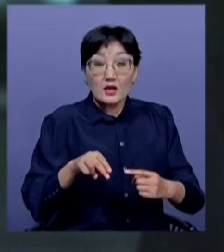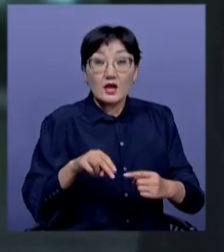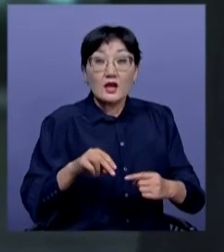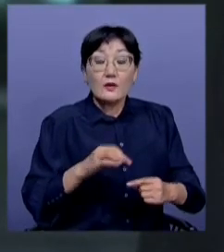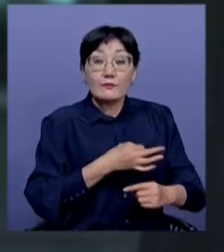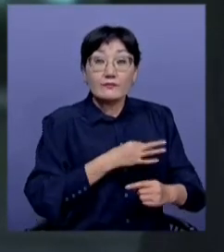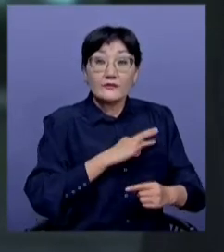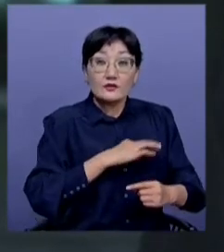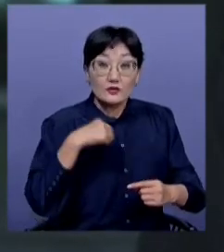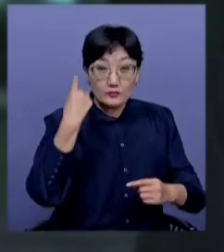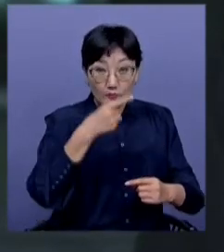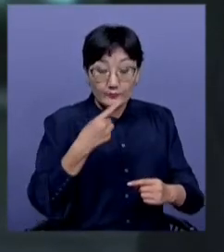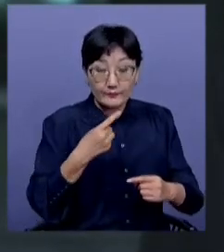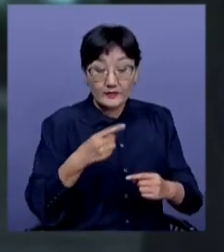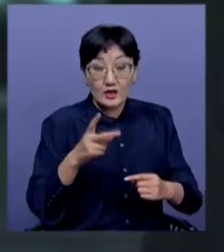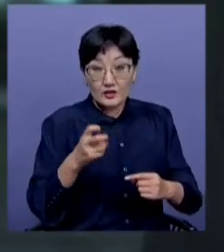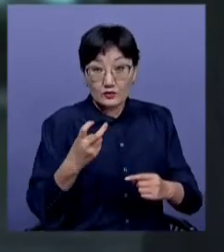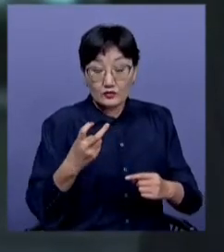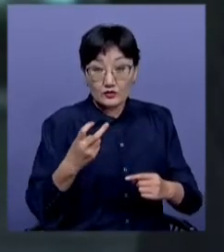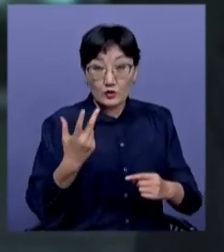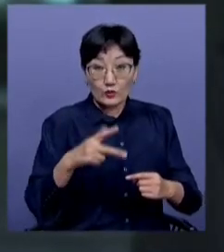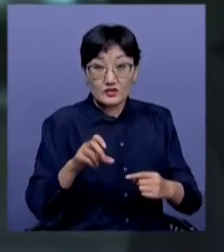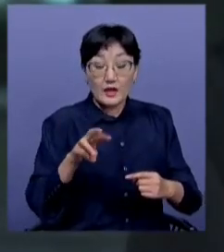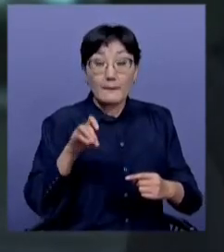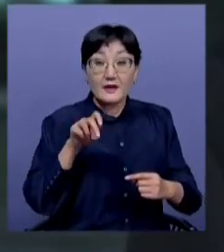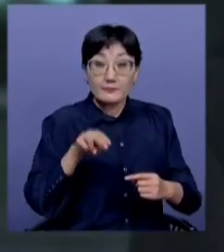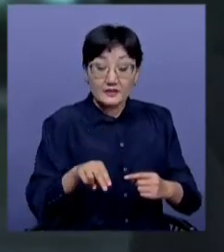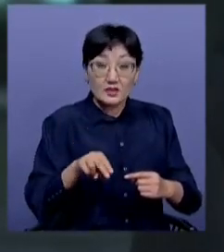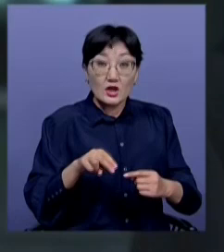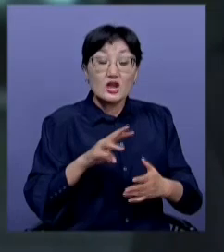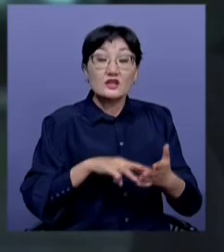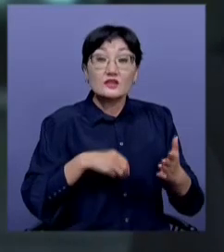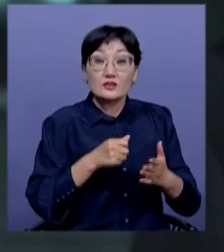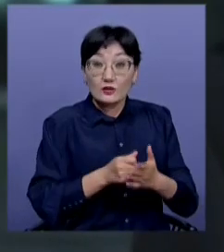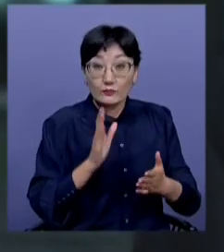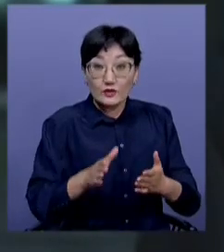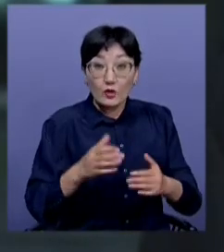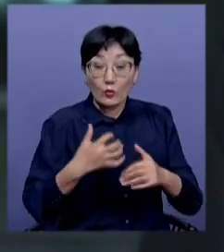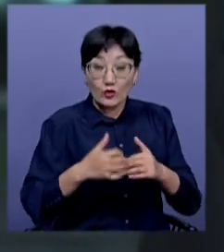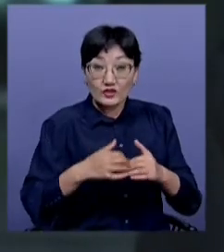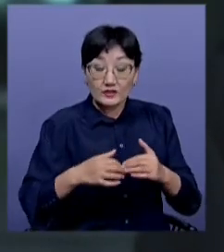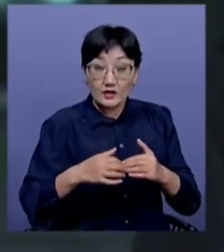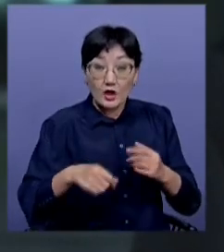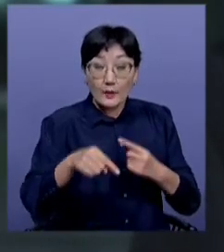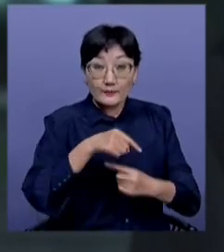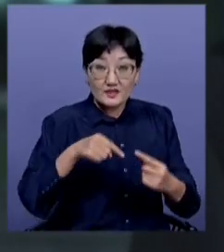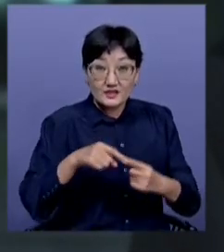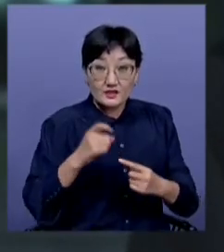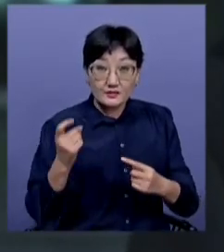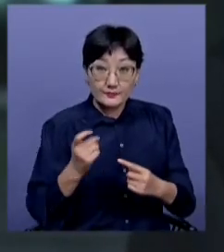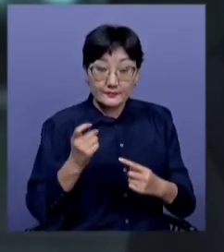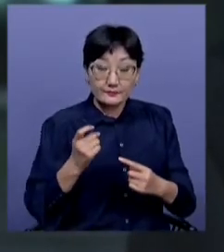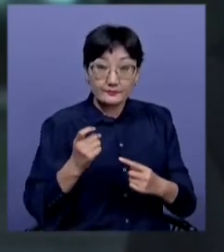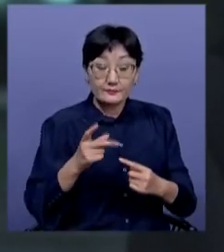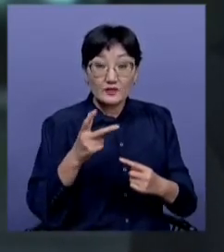шағын бизнестерге 230 айлық есептік көрсеткіште айыппұл, ал орта бизнестерге